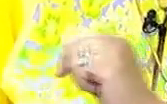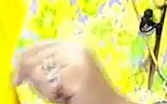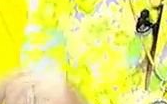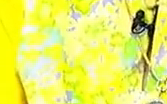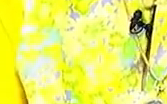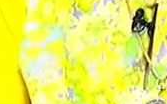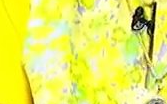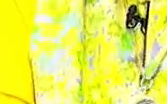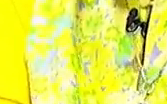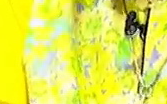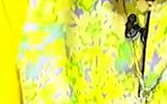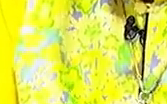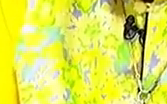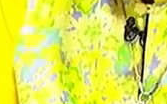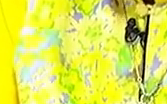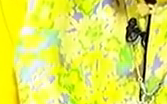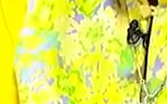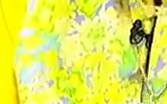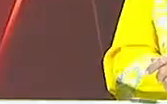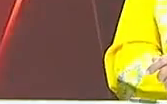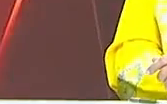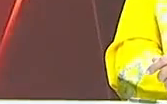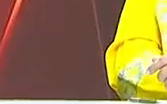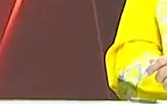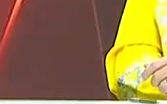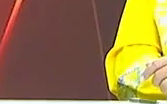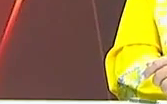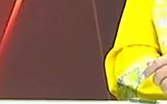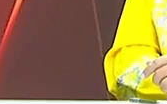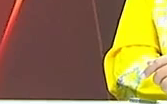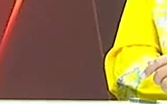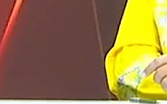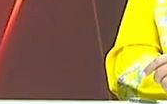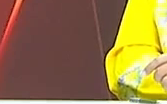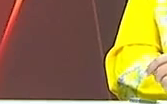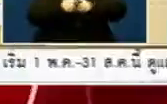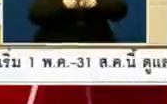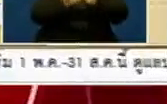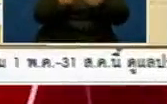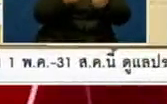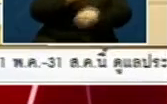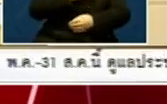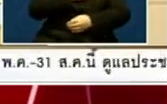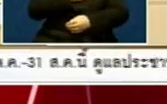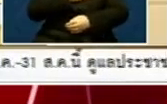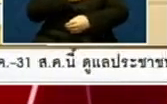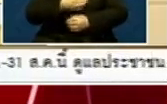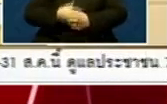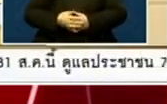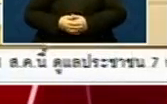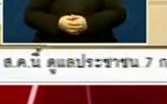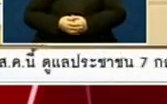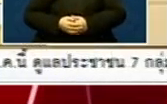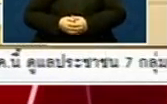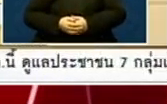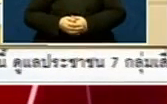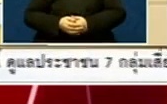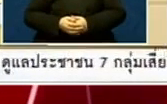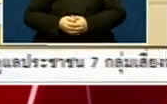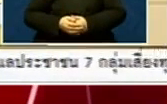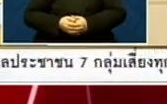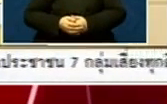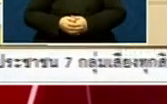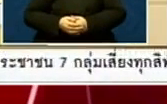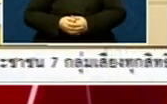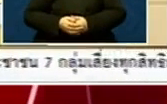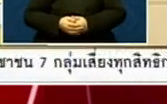มาแต่มันตกลงกันไม่ได้เมื่อตกลงกันไม่ได้เนี่ยตอนนั้นนายมนตรีที่เป็นผบ.ทบ.ที่เป็นคนเรียกประชุมก็ถ